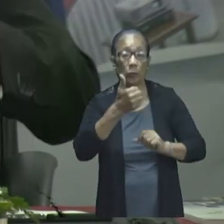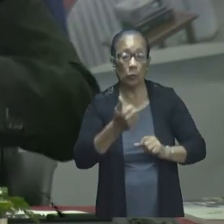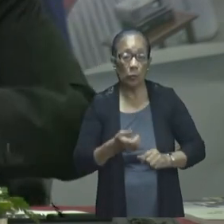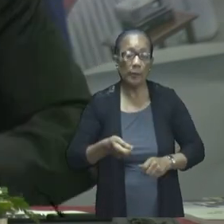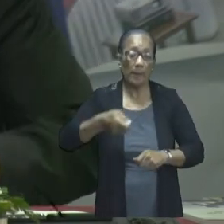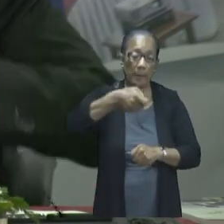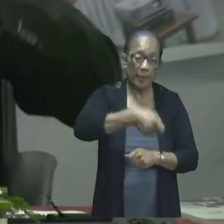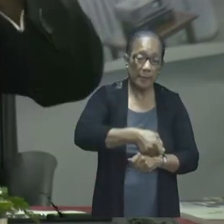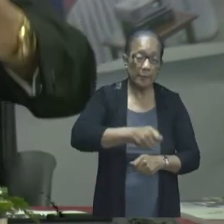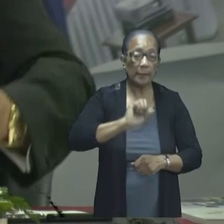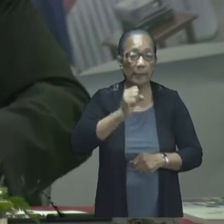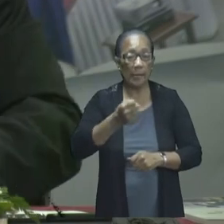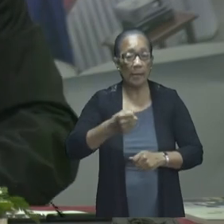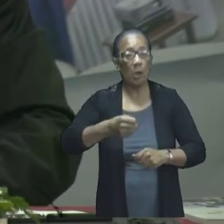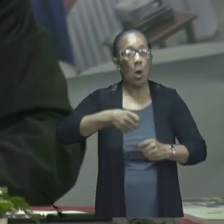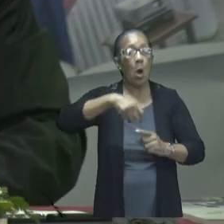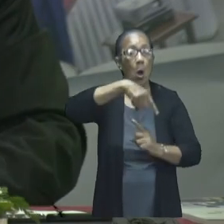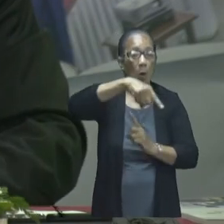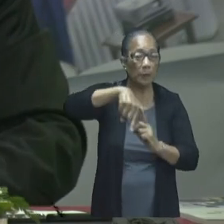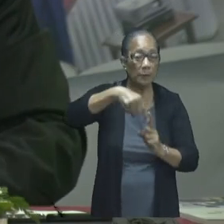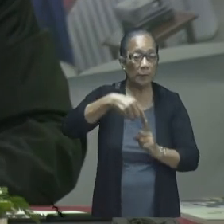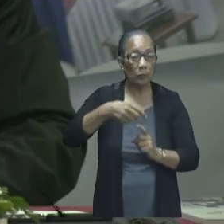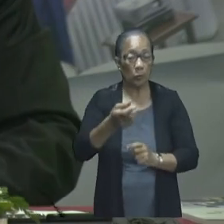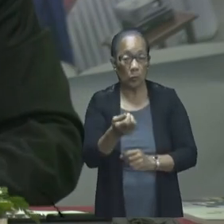omzetten kunnen kapitaliseren